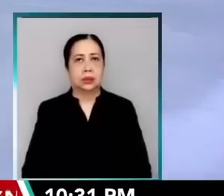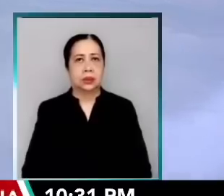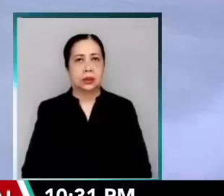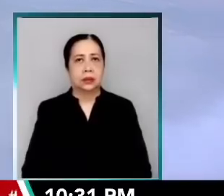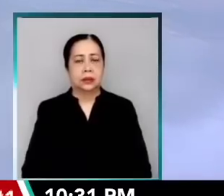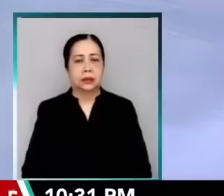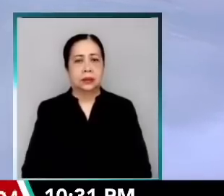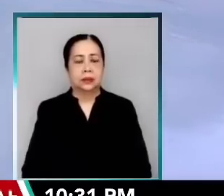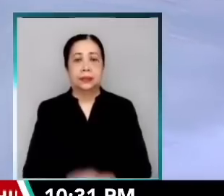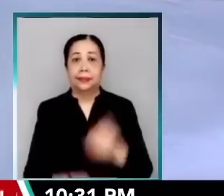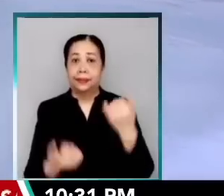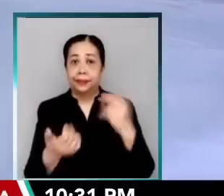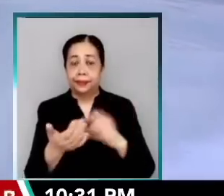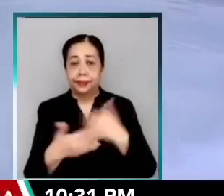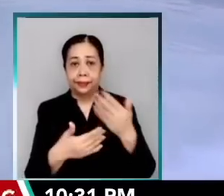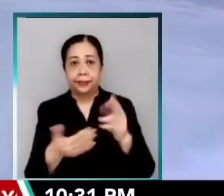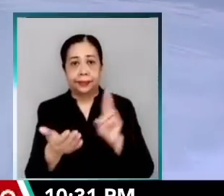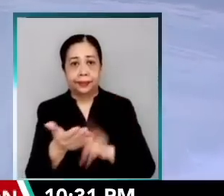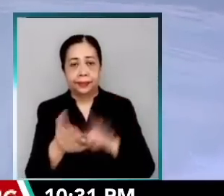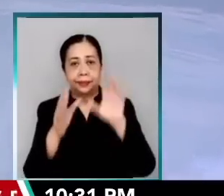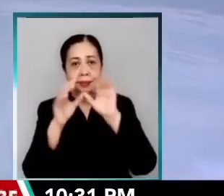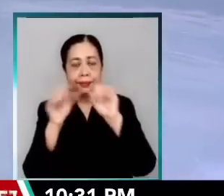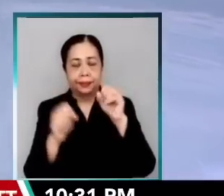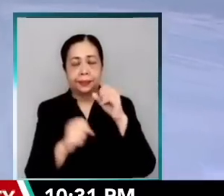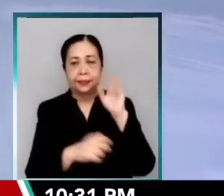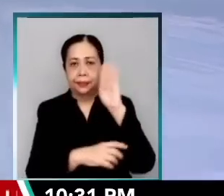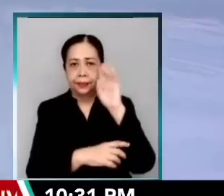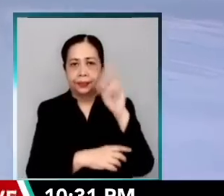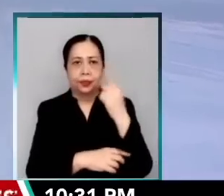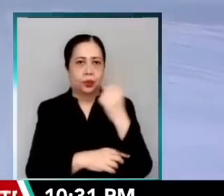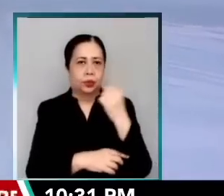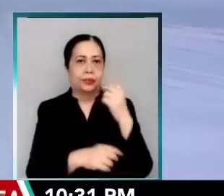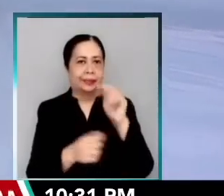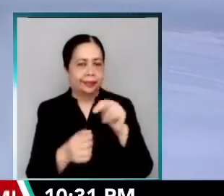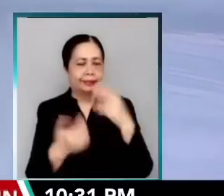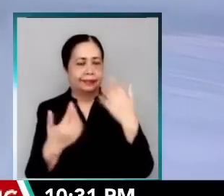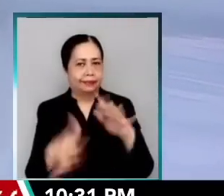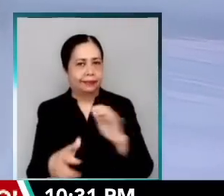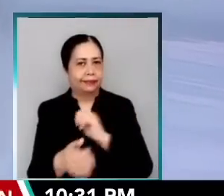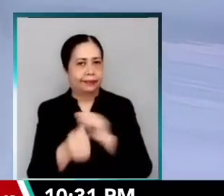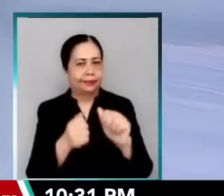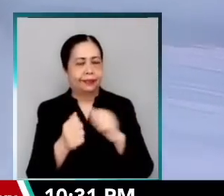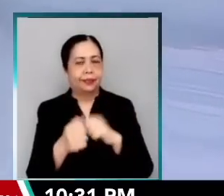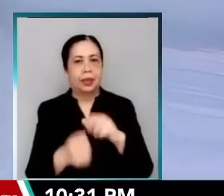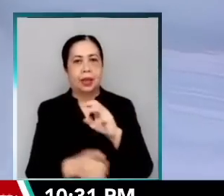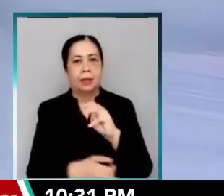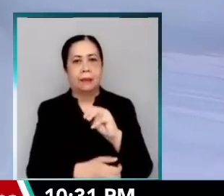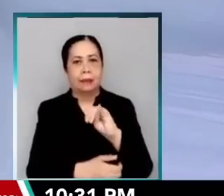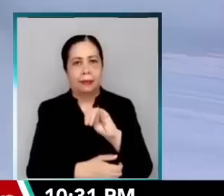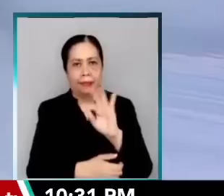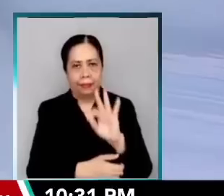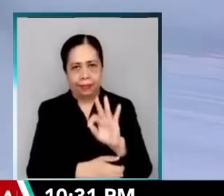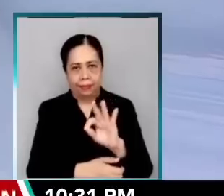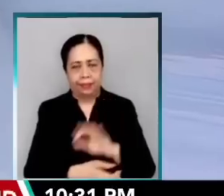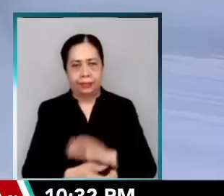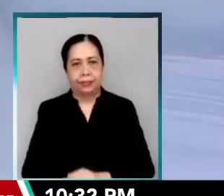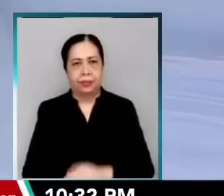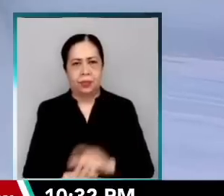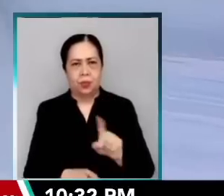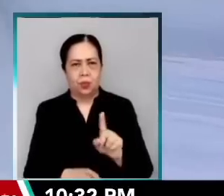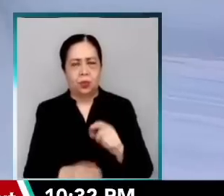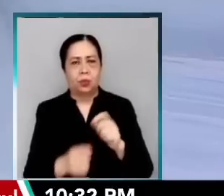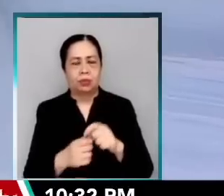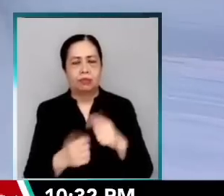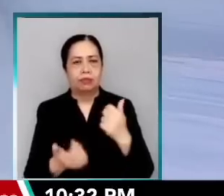Pirma na lang ni Pangulong Marcos ang kailangan para tuluyang maisabatas ang Maharlika Investment Fund. Yan ay matapos i-ratify